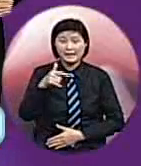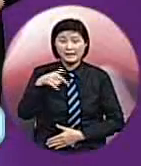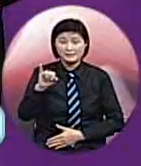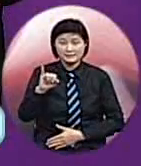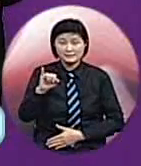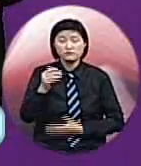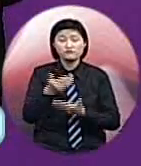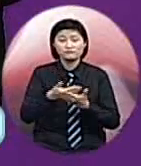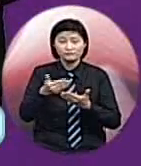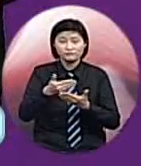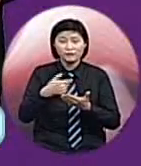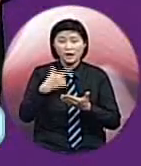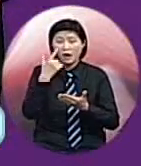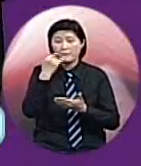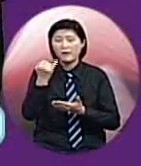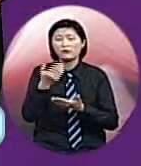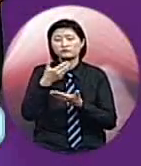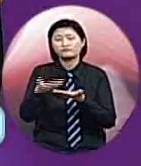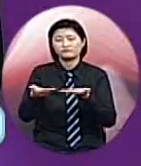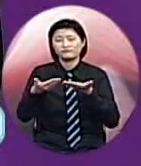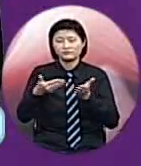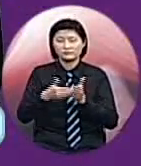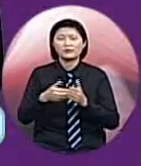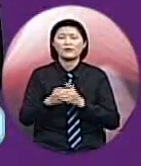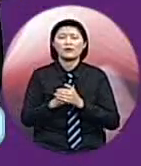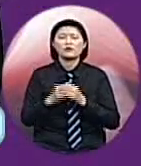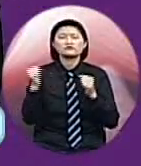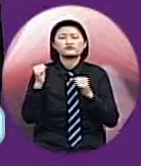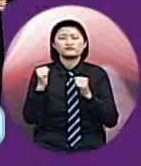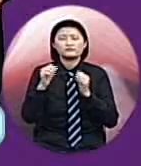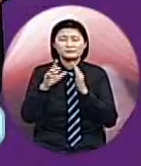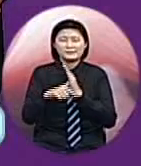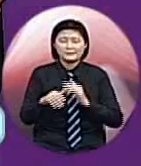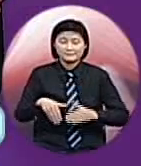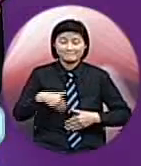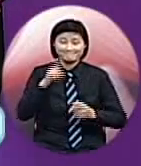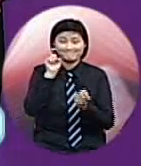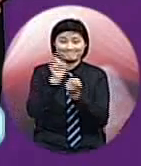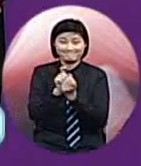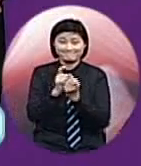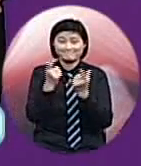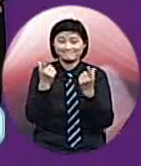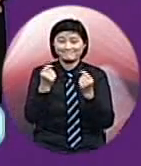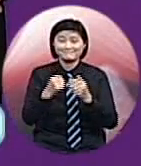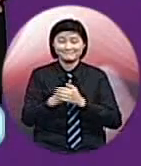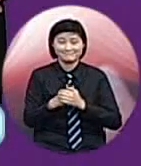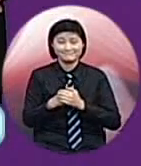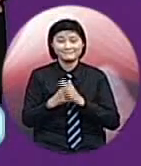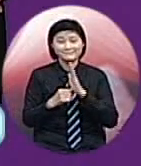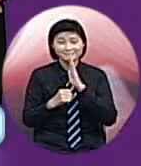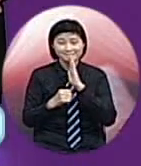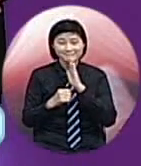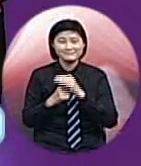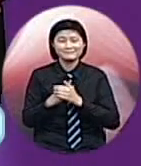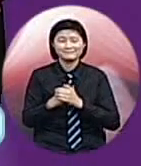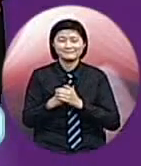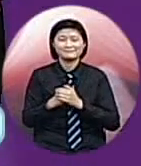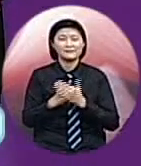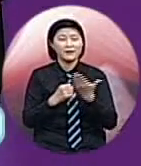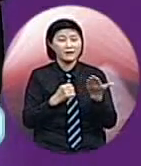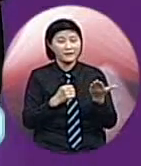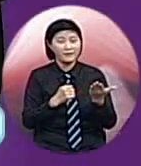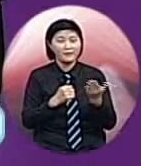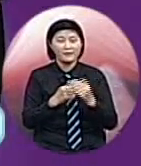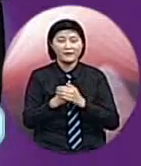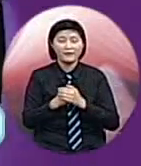어머니께 시래기 국을 이렇게 끓여주셨는데 네. 진짜 이렇게 추운 겨울에는 아주 딱인 것 같아요. 네. 네. 근데 어머니.